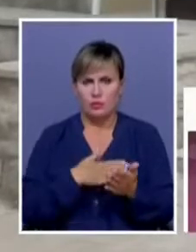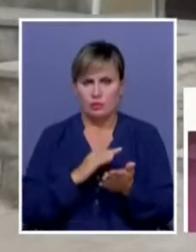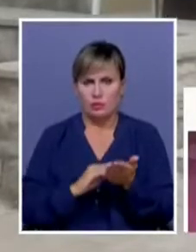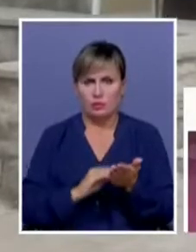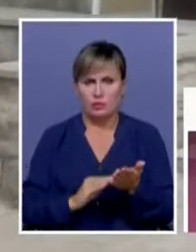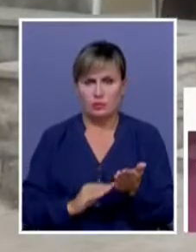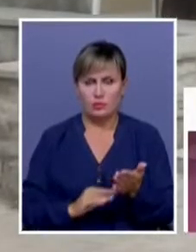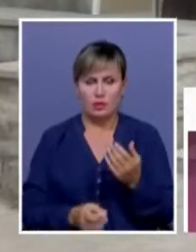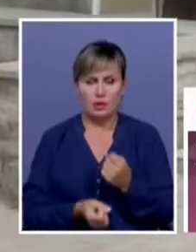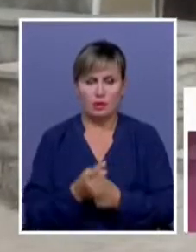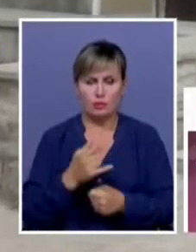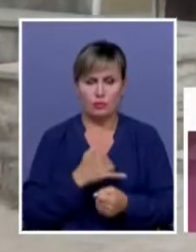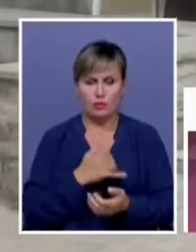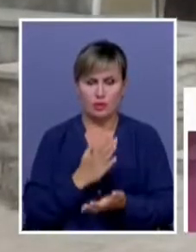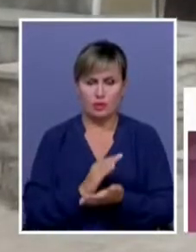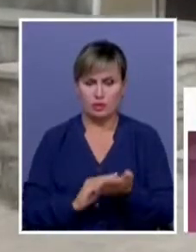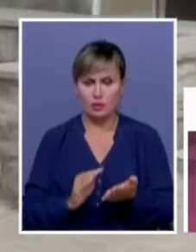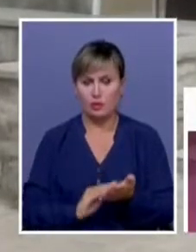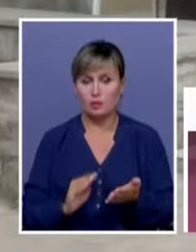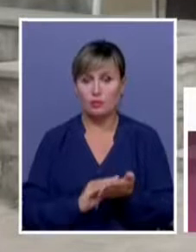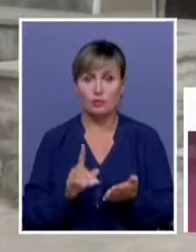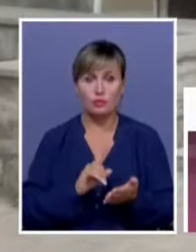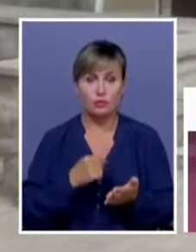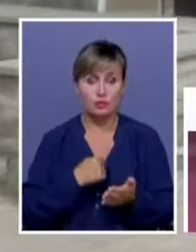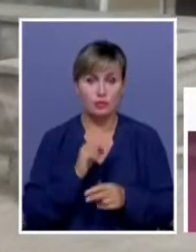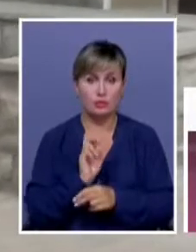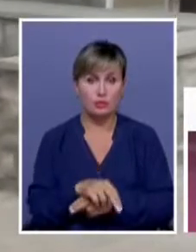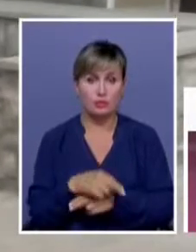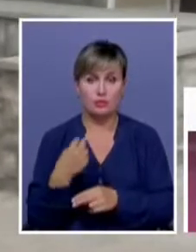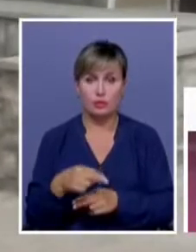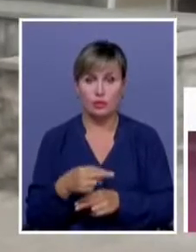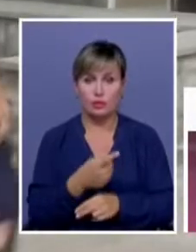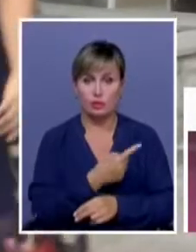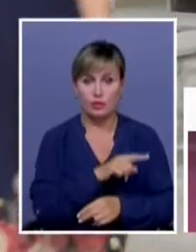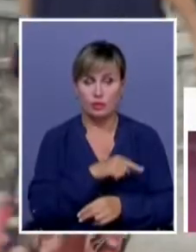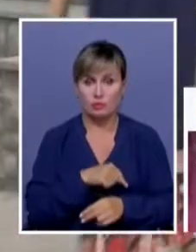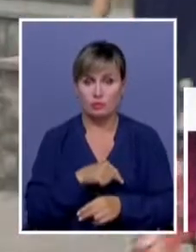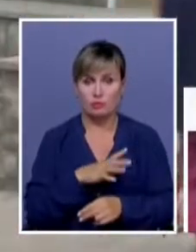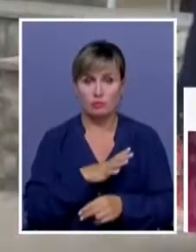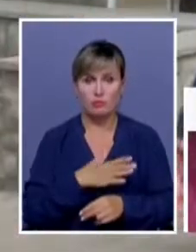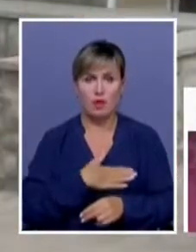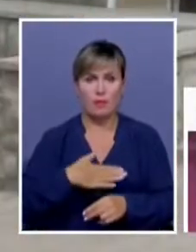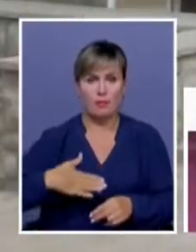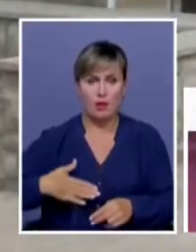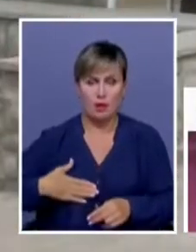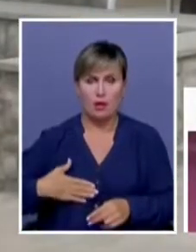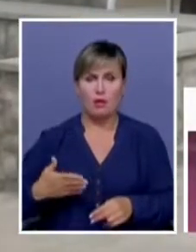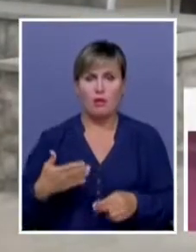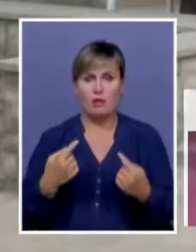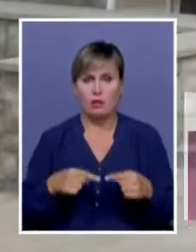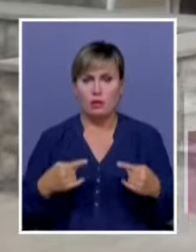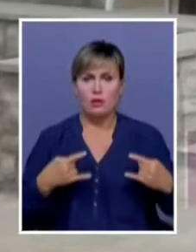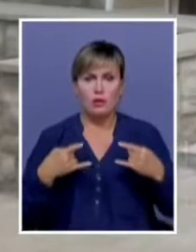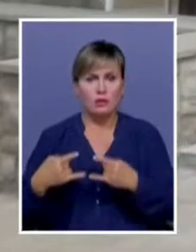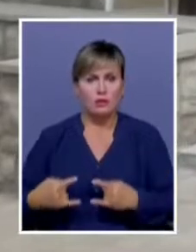и оказывается, у меня есть записи, что я посещала 20-ю поликлинику, проходила маммолога, магмографию,